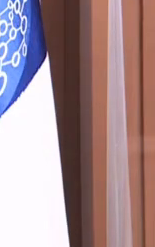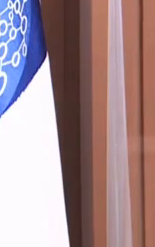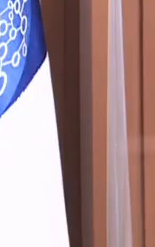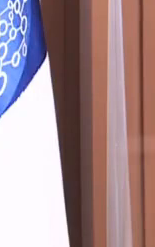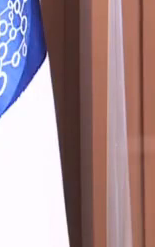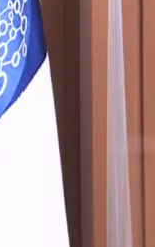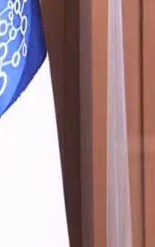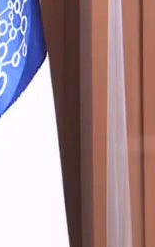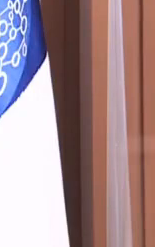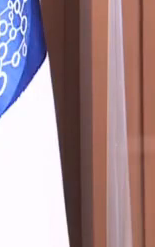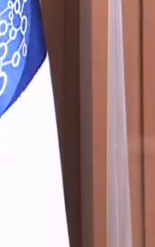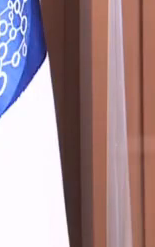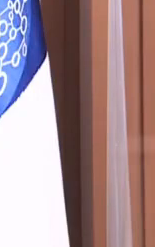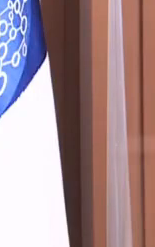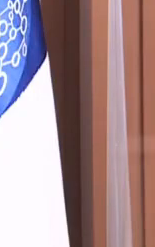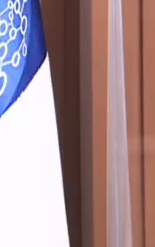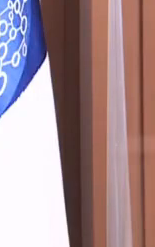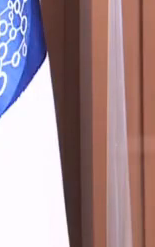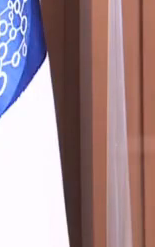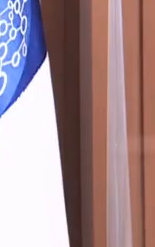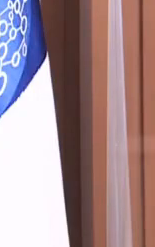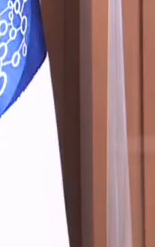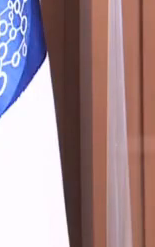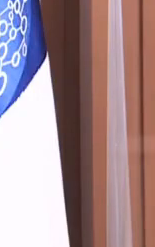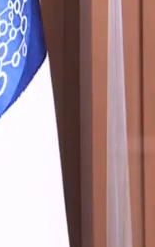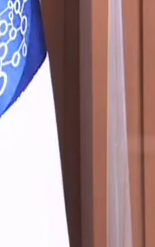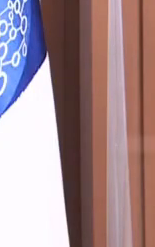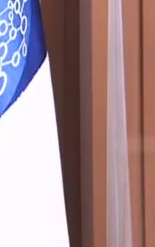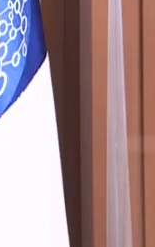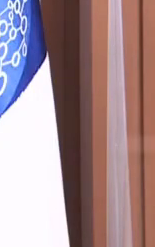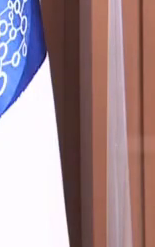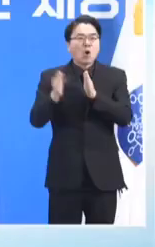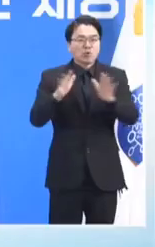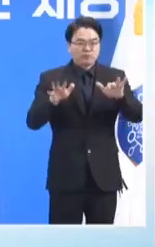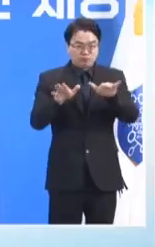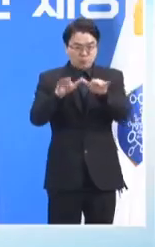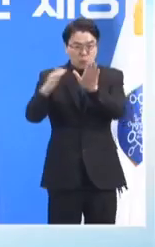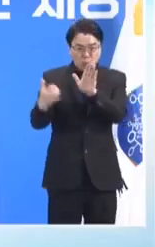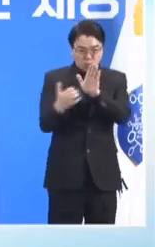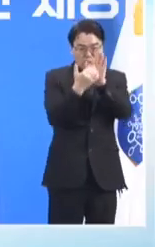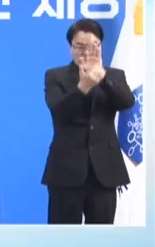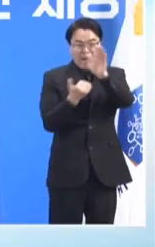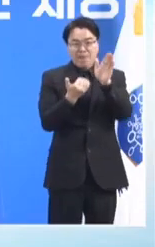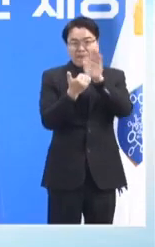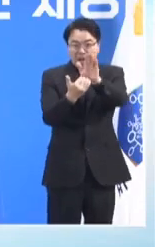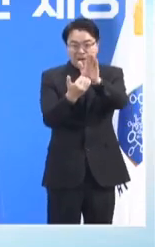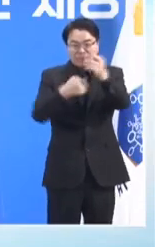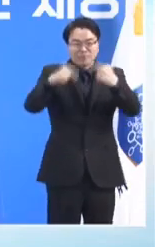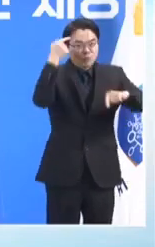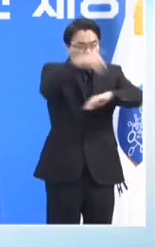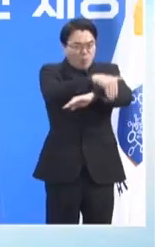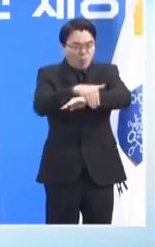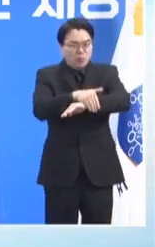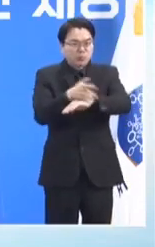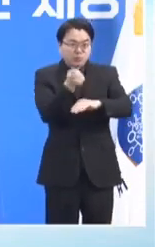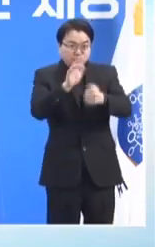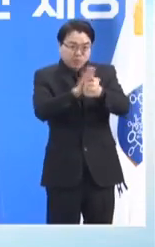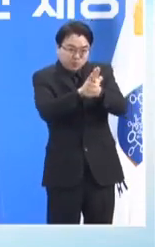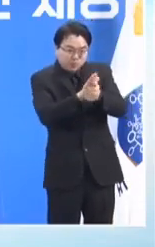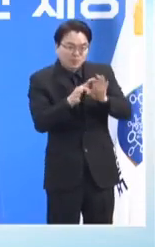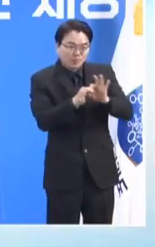경기도는 공존을 위한 작은 배려를 모토로 경기 조류 충돌 예방 정책을 추진하여 우리의 작은 배려로